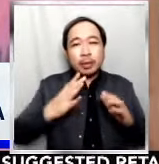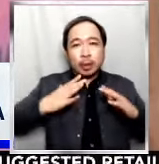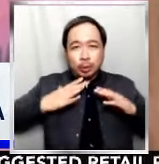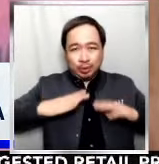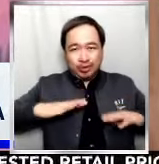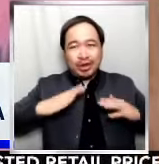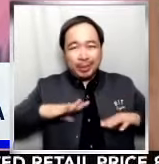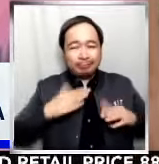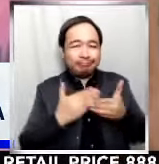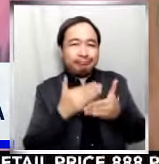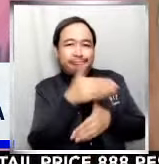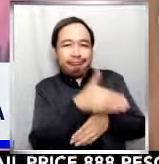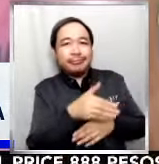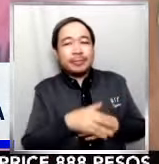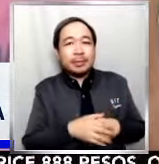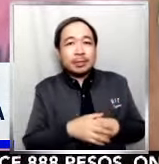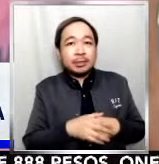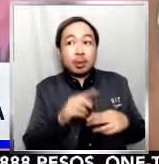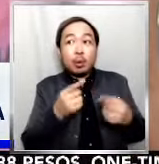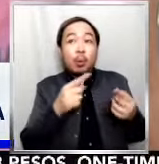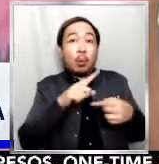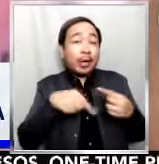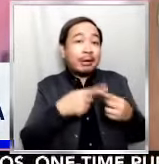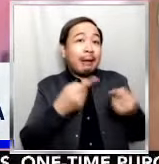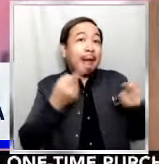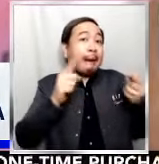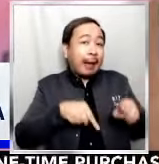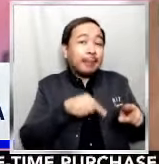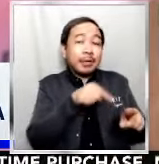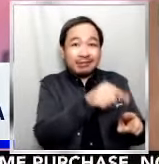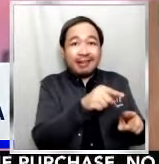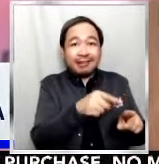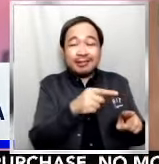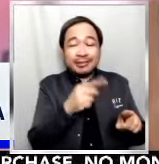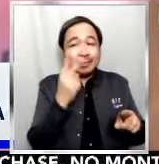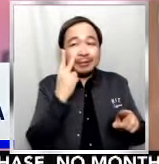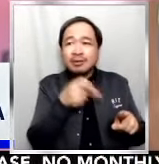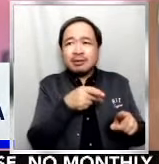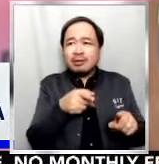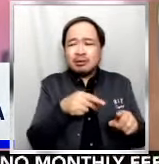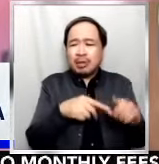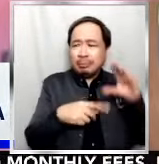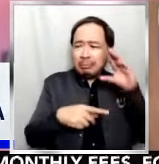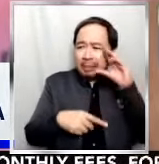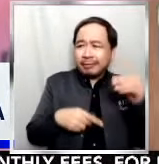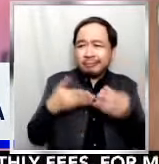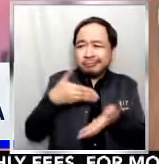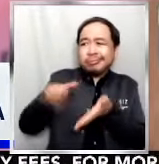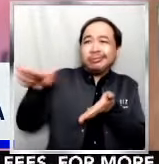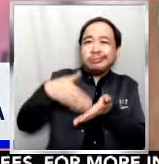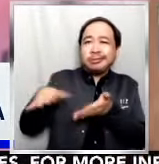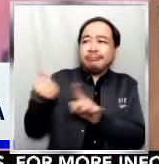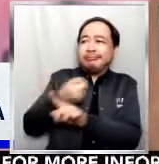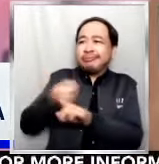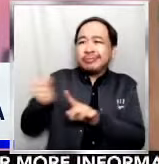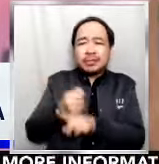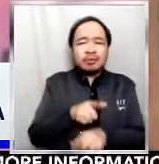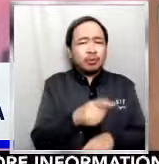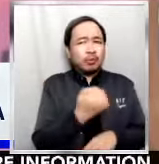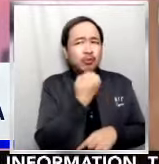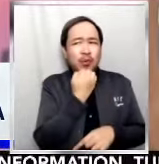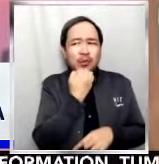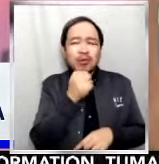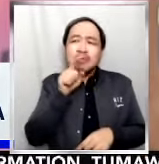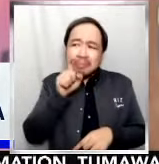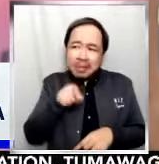Yun na nga, doon na nila pinatulang kasi pabalik-balik siya na pinapaalis daw sila. Mali po yung ginawa nila. Dapat, siyempre matanda na dapat susuyuin nila,